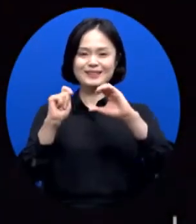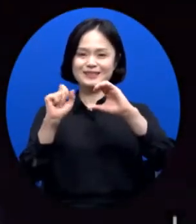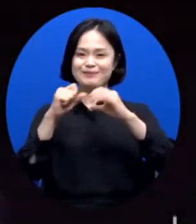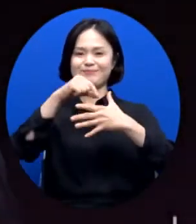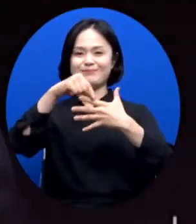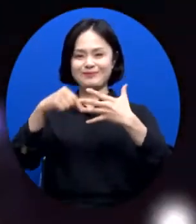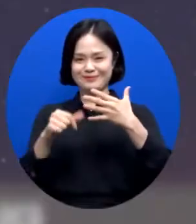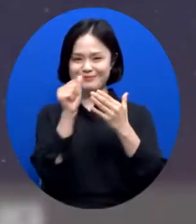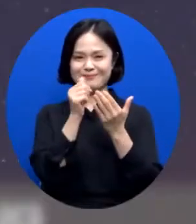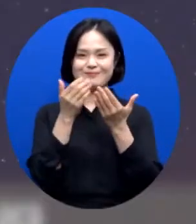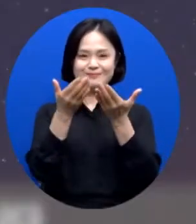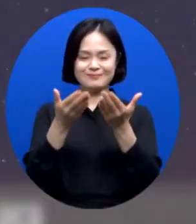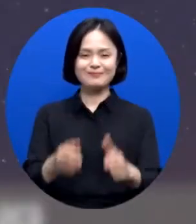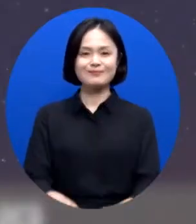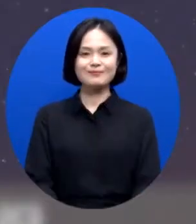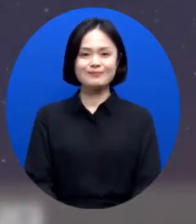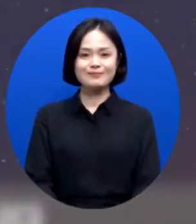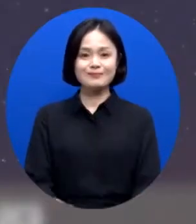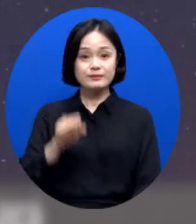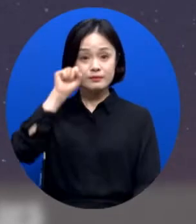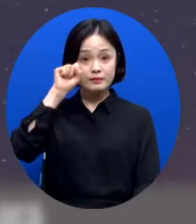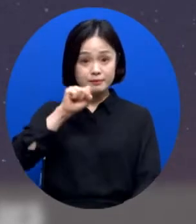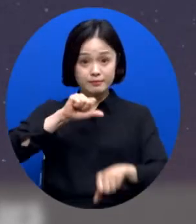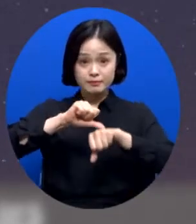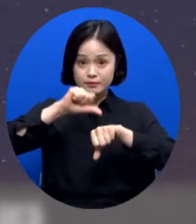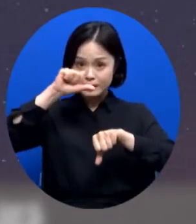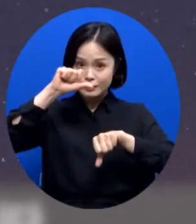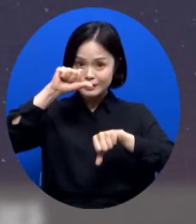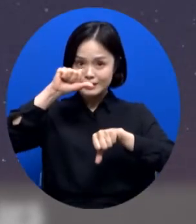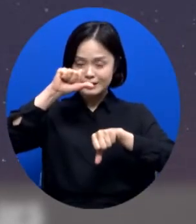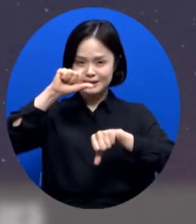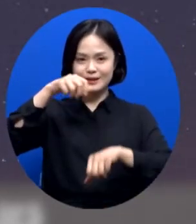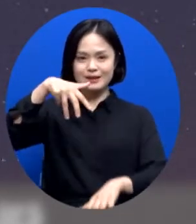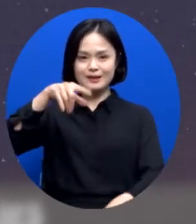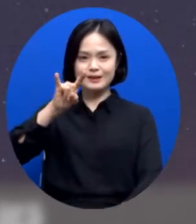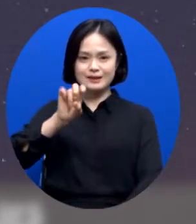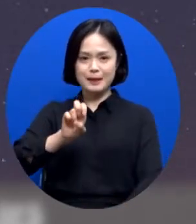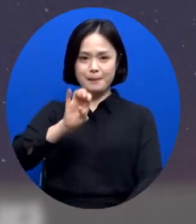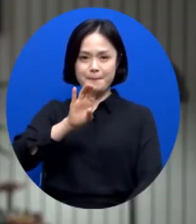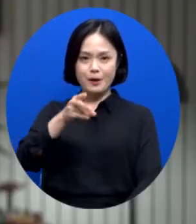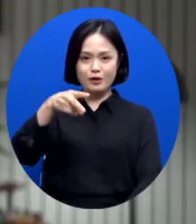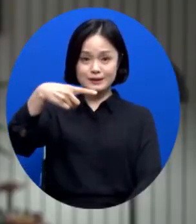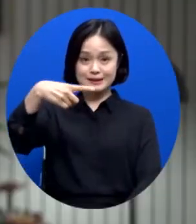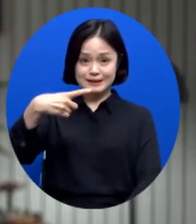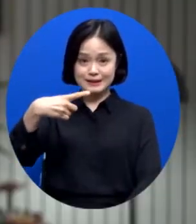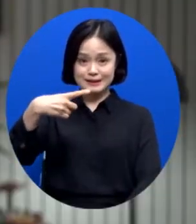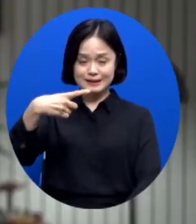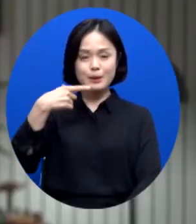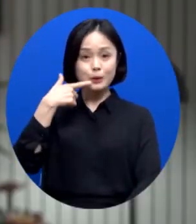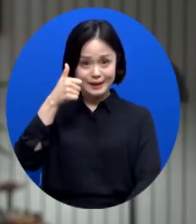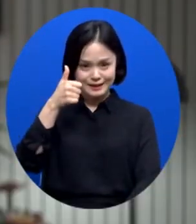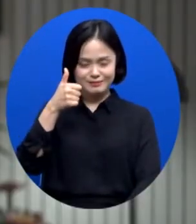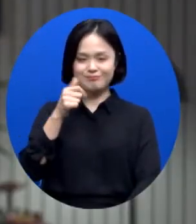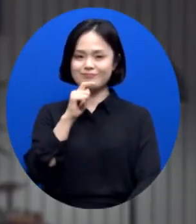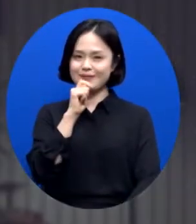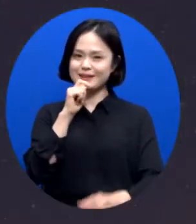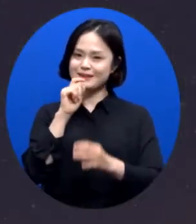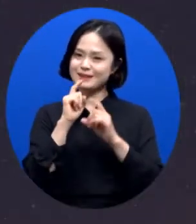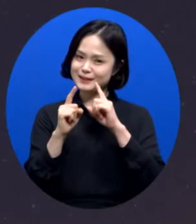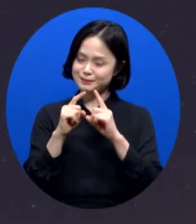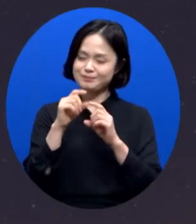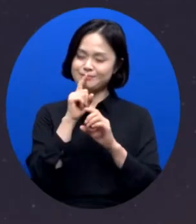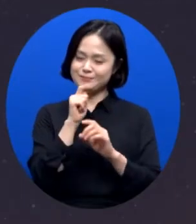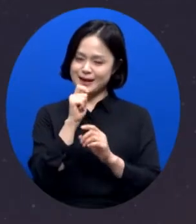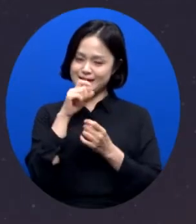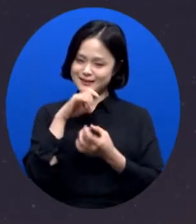소개합니다. 새벽 5시, 오스왈드 챔버스 목사의 묵상집과 김병삼 목사가 함께하는 영상